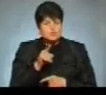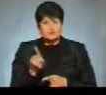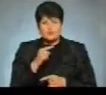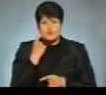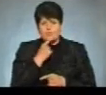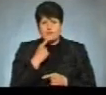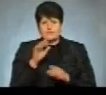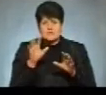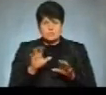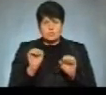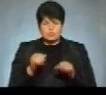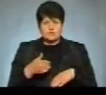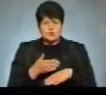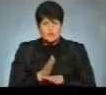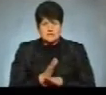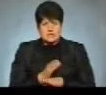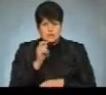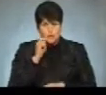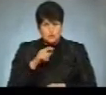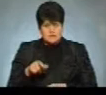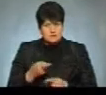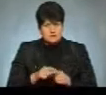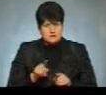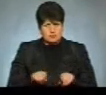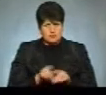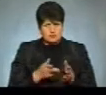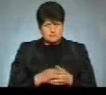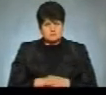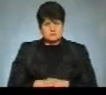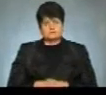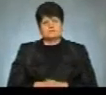може роз'єднати українців. На вашу думку, чи це так?